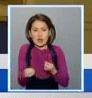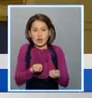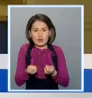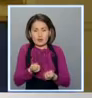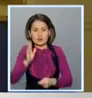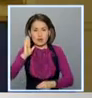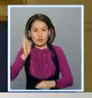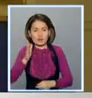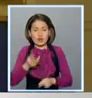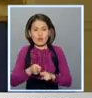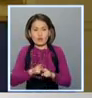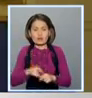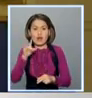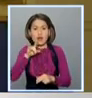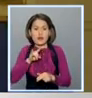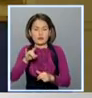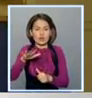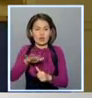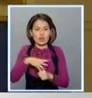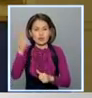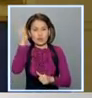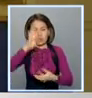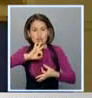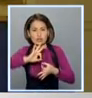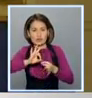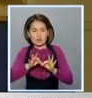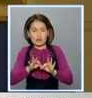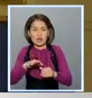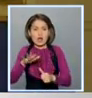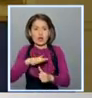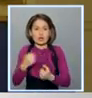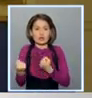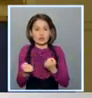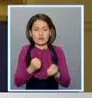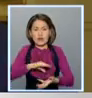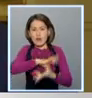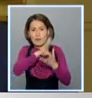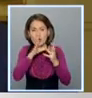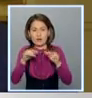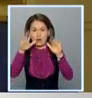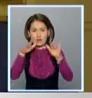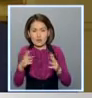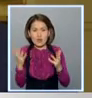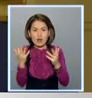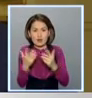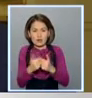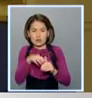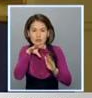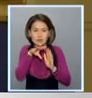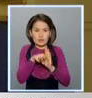Толық автоматтандырылған. Анау автопилот дейміз, сол автопилоты мысалы ұшып келе жатқанда барлық параметрлерді енгізіп,